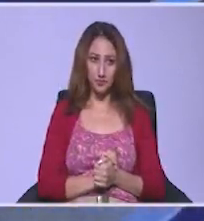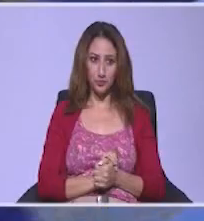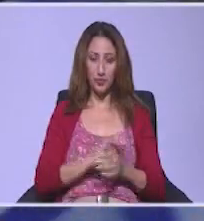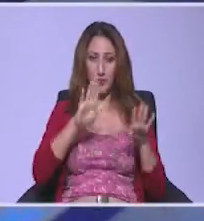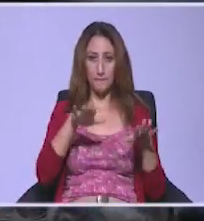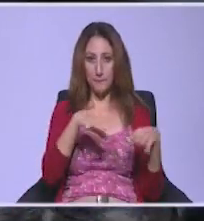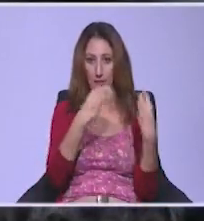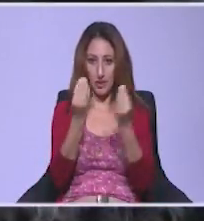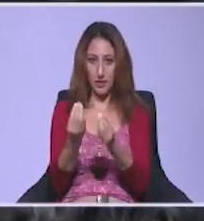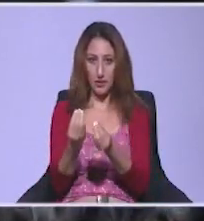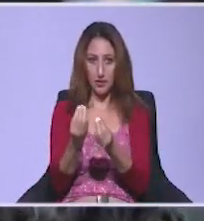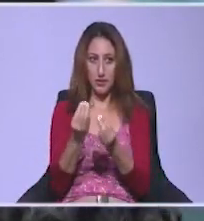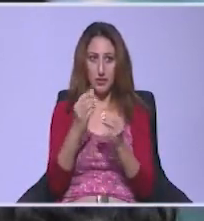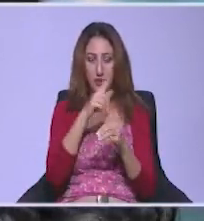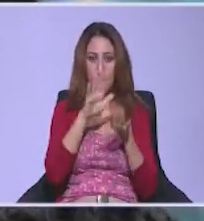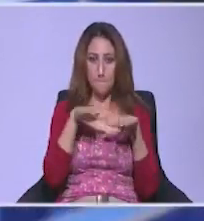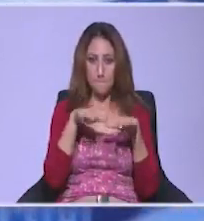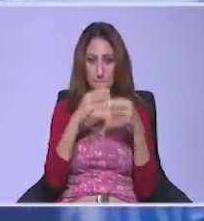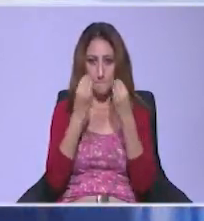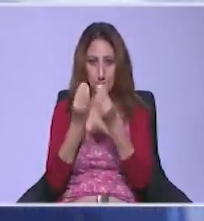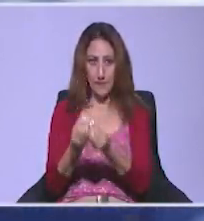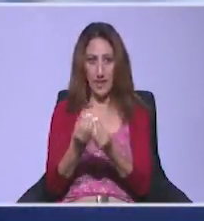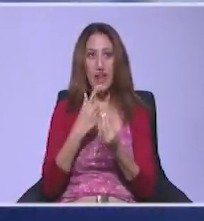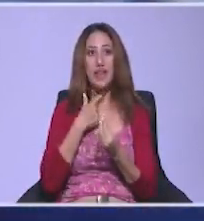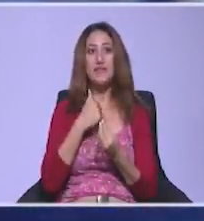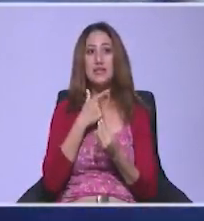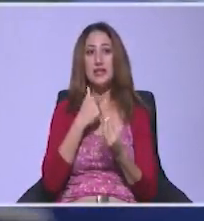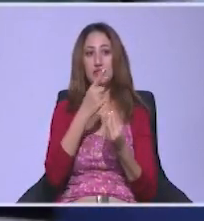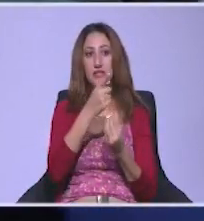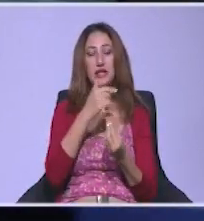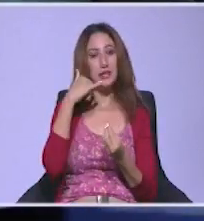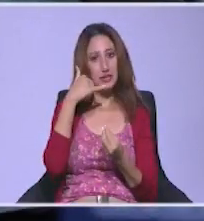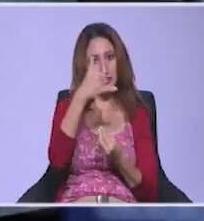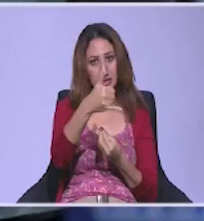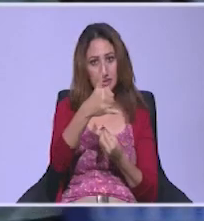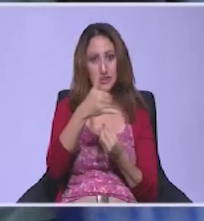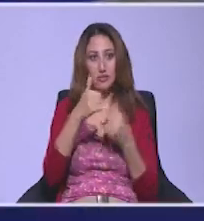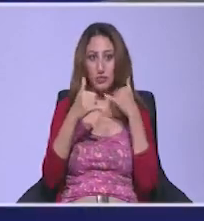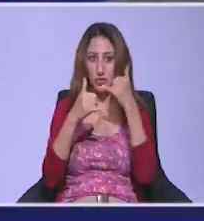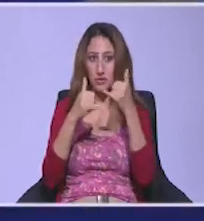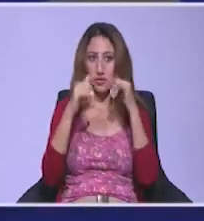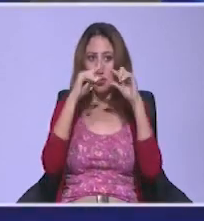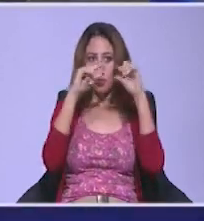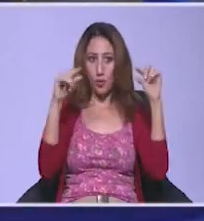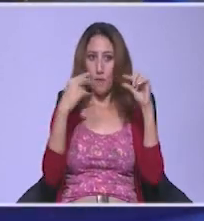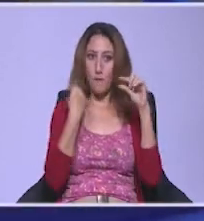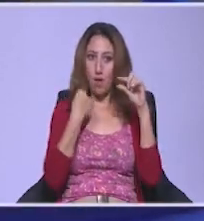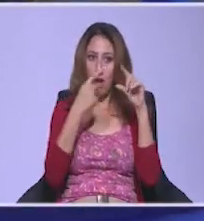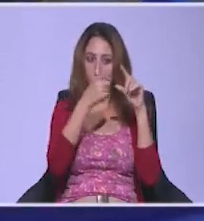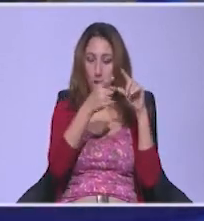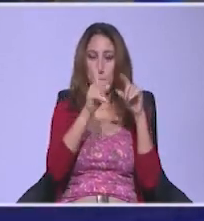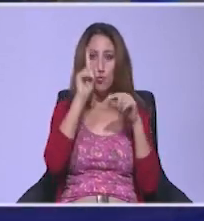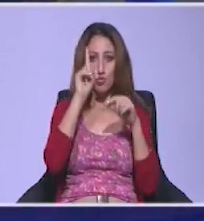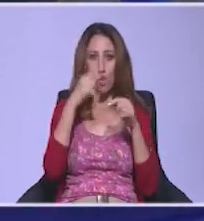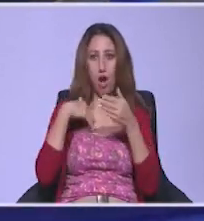يلا دي المكنه كانت الست صباح عايزاها. ارجوكم كلمونا وابعتوا لنا رسائلكم على واحد من الناس على قناه الحياه، وان شاء